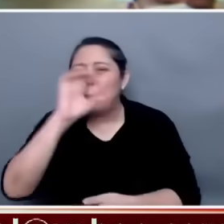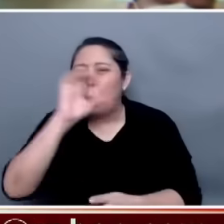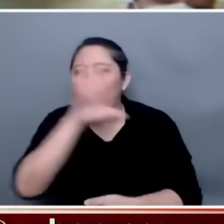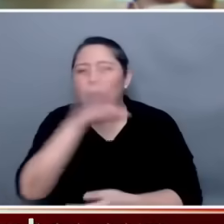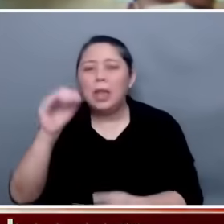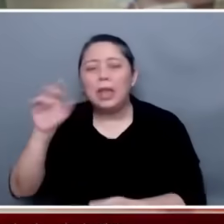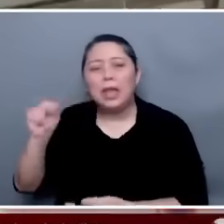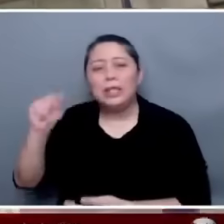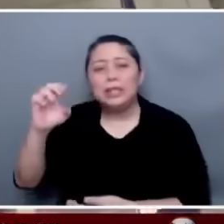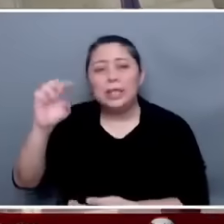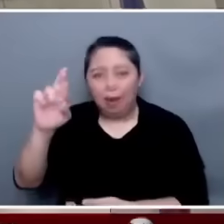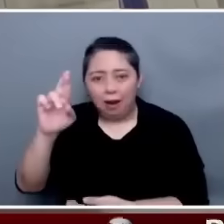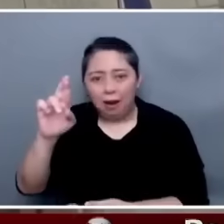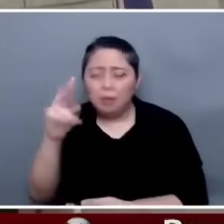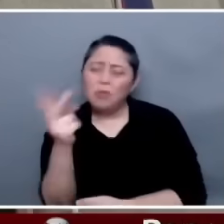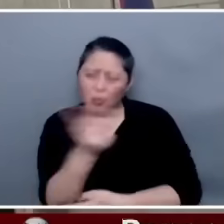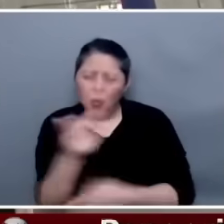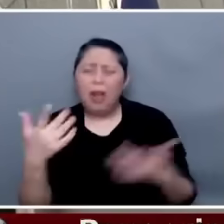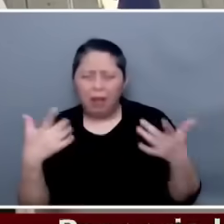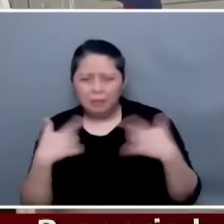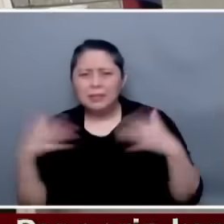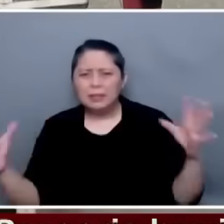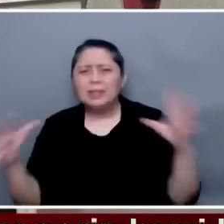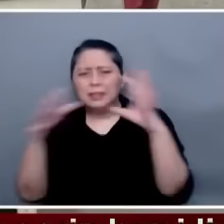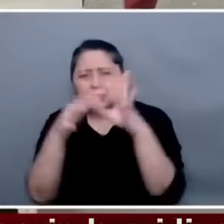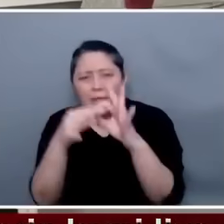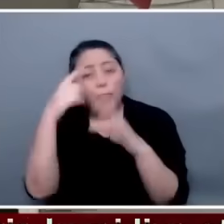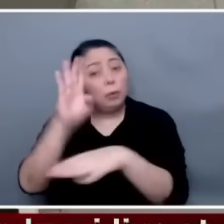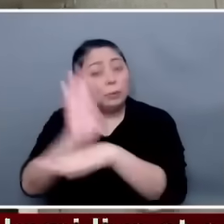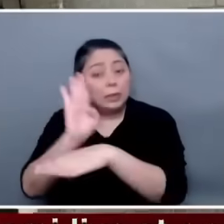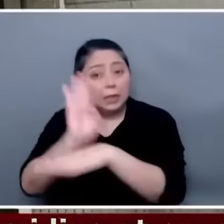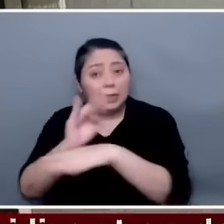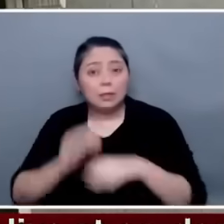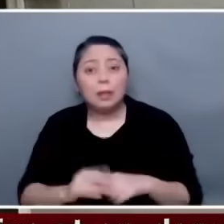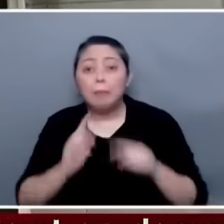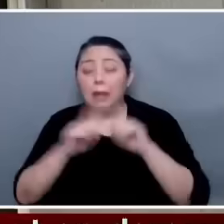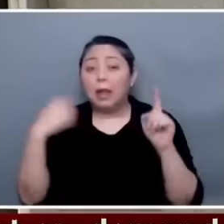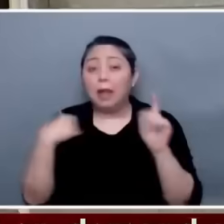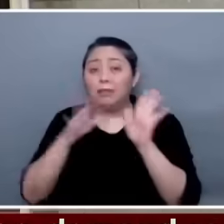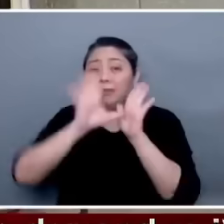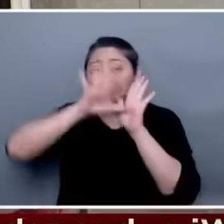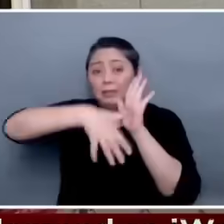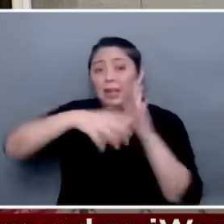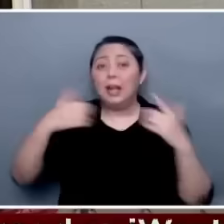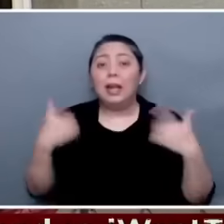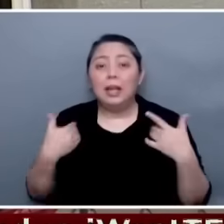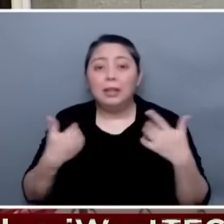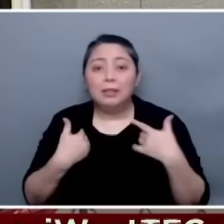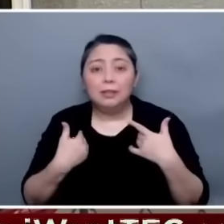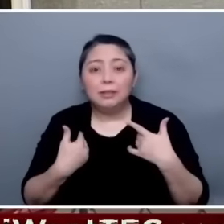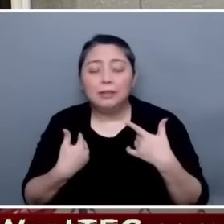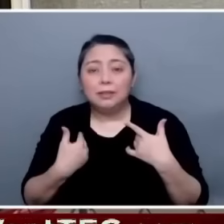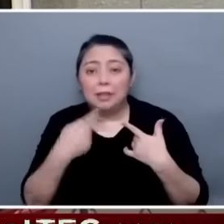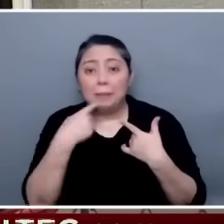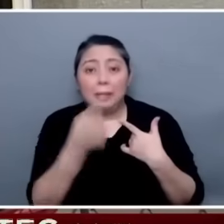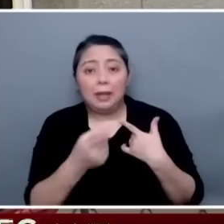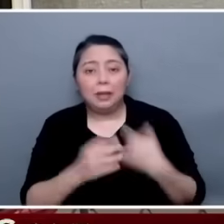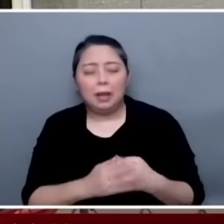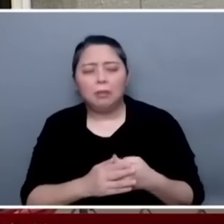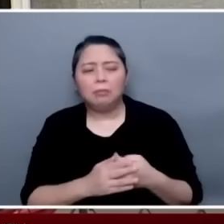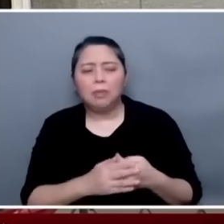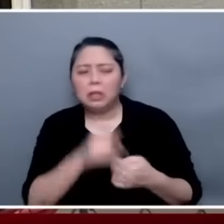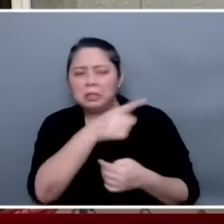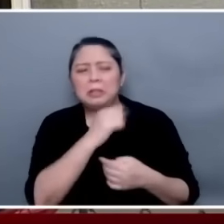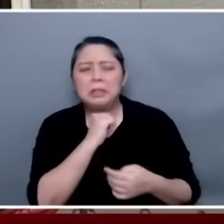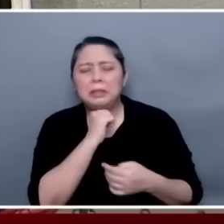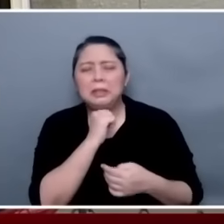Although magkasosyo sila. Giit ng COMELEC, hindi batayan ang pagdiskwalipika sa mga government project ang pagdodonate